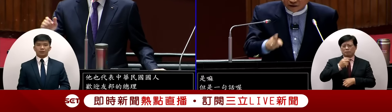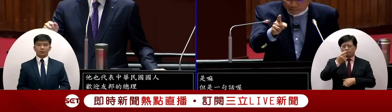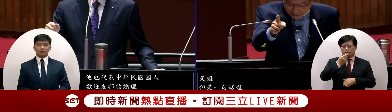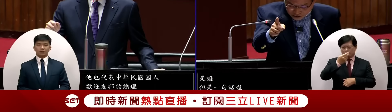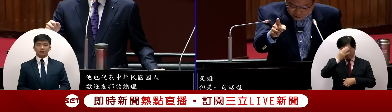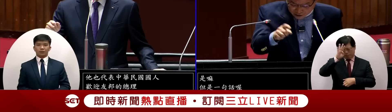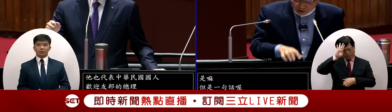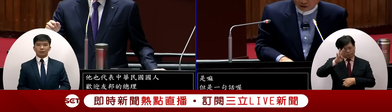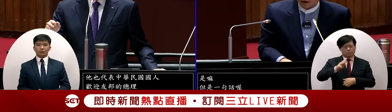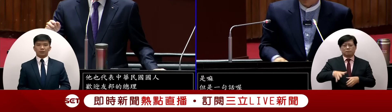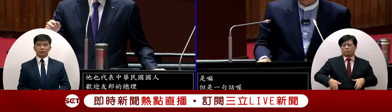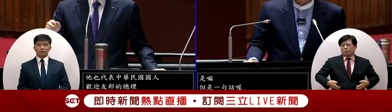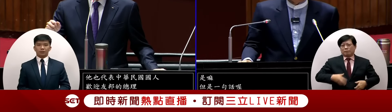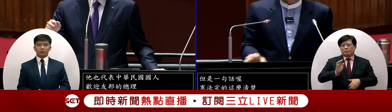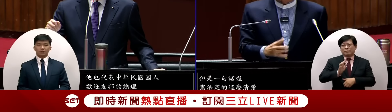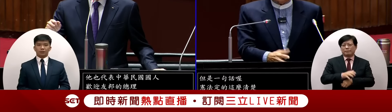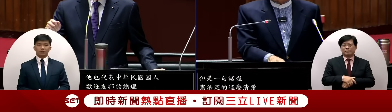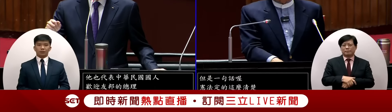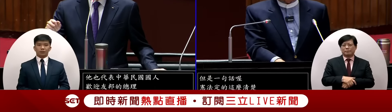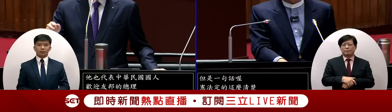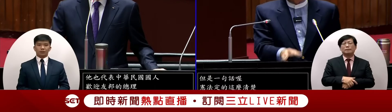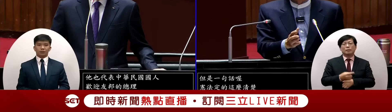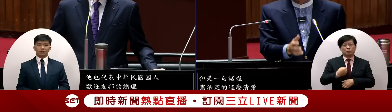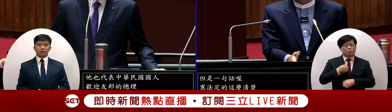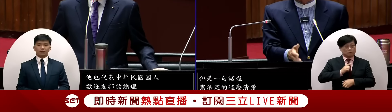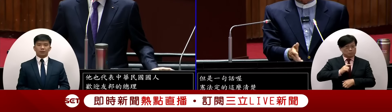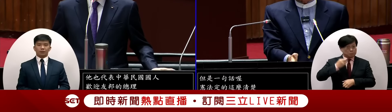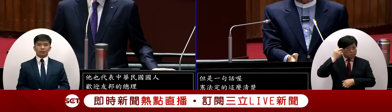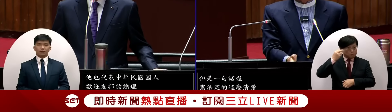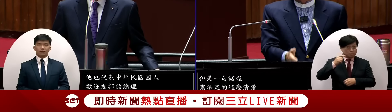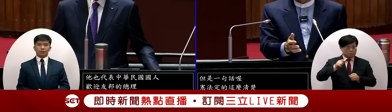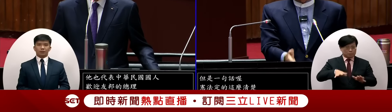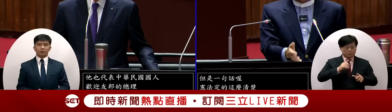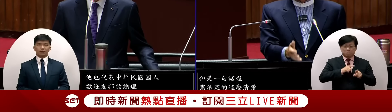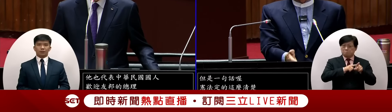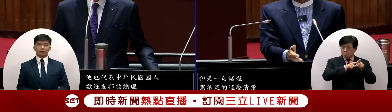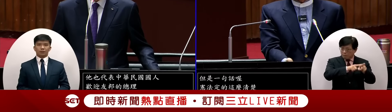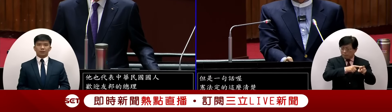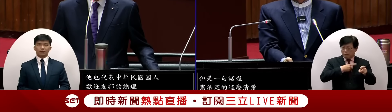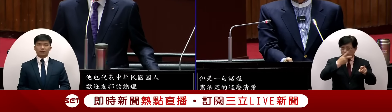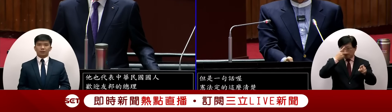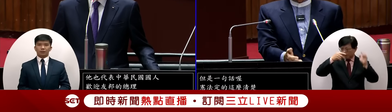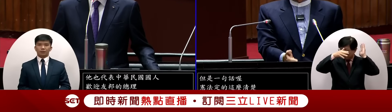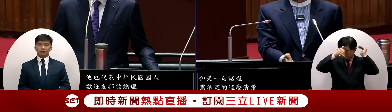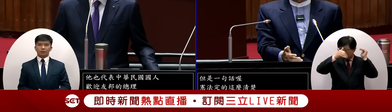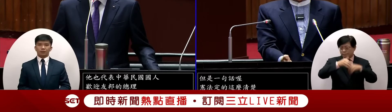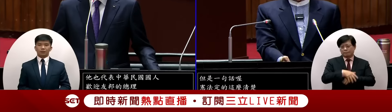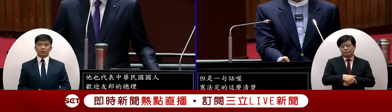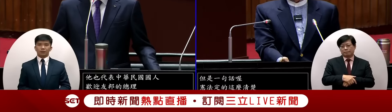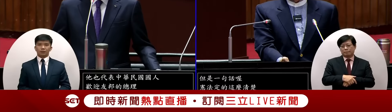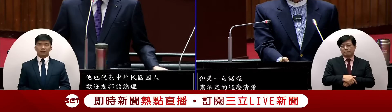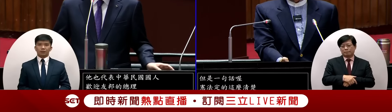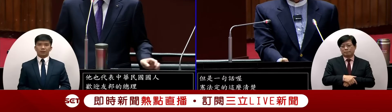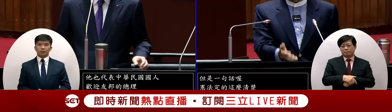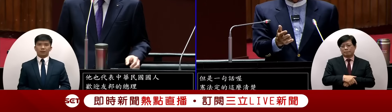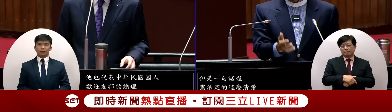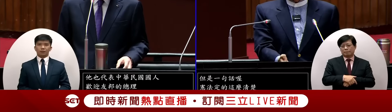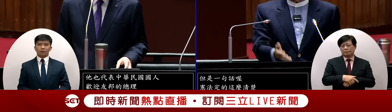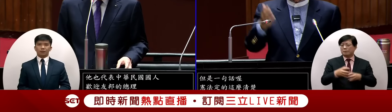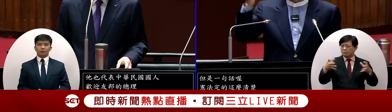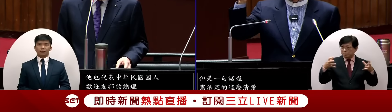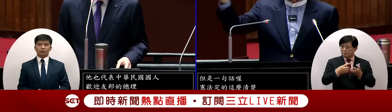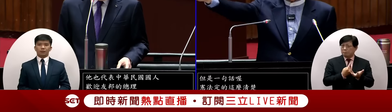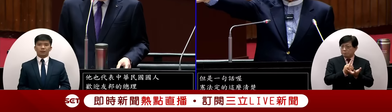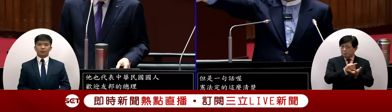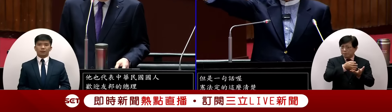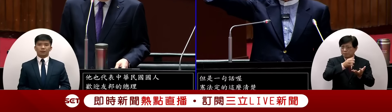呐！先不要急，我的整体感觉就是你追随赖皇帝 ，Emperor 赖。一起加